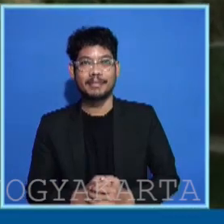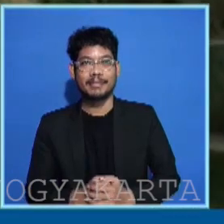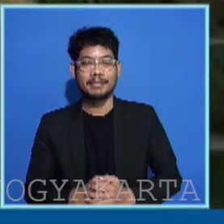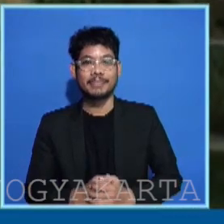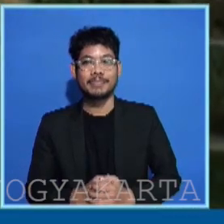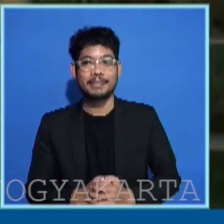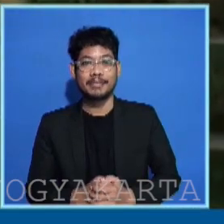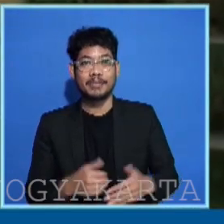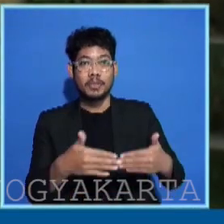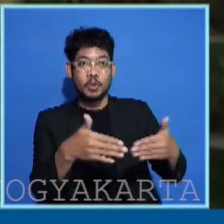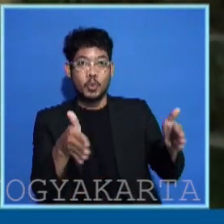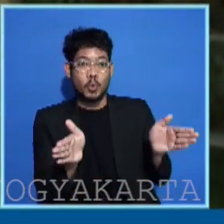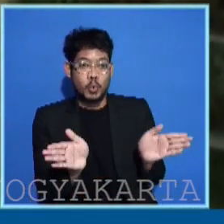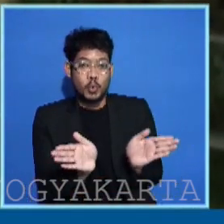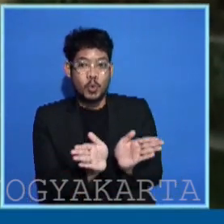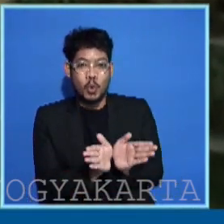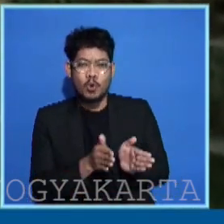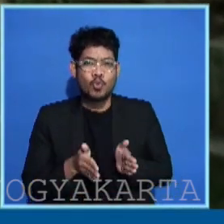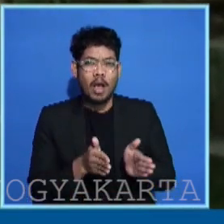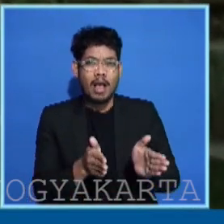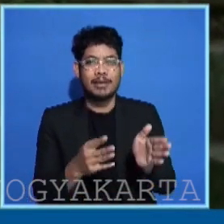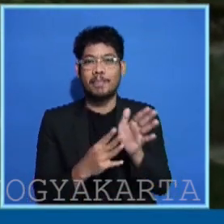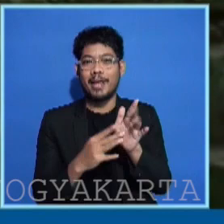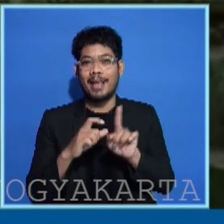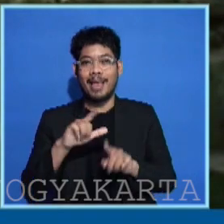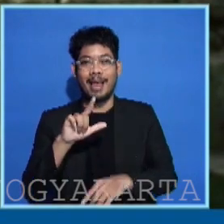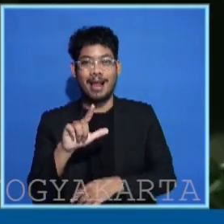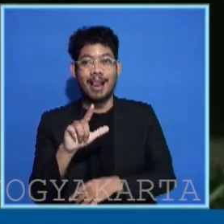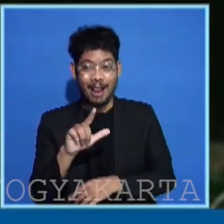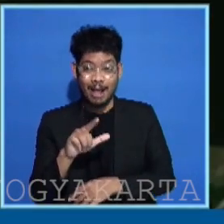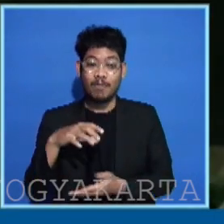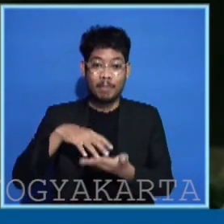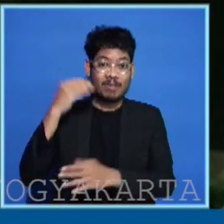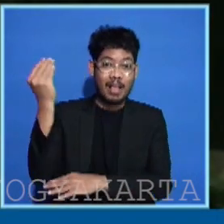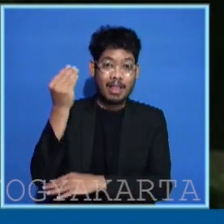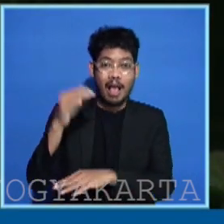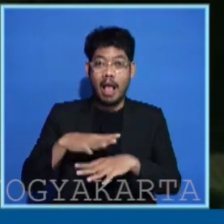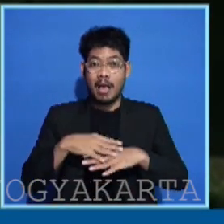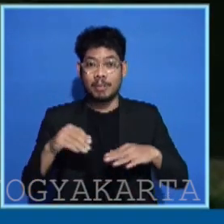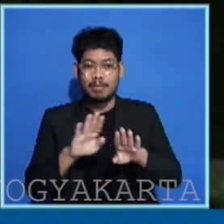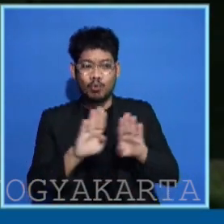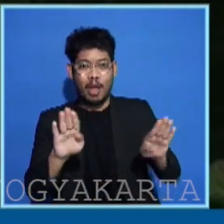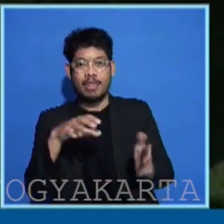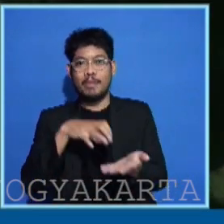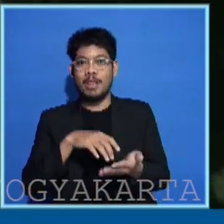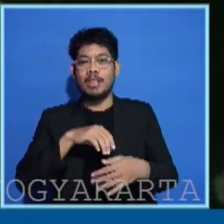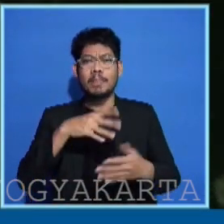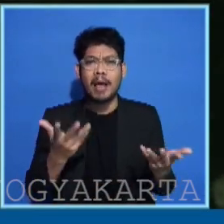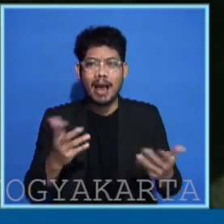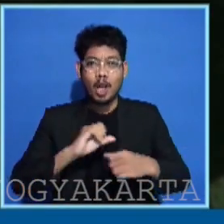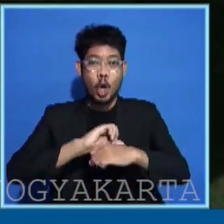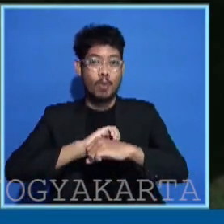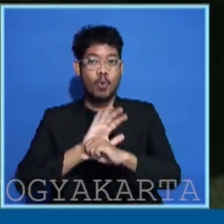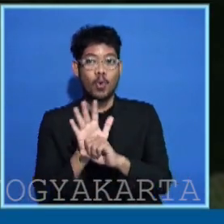Taman Sungai Mudal mujudaken salah setunggaling jujukan wisata alam ingkang tinarbuka dumunung ing Kabupaten Kulon Progo ingkang nawisaken